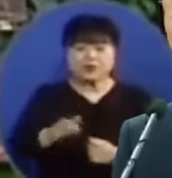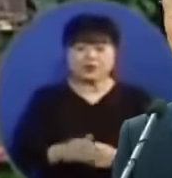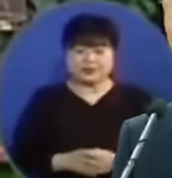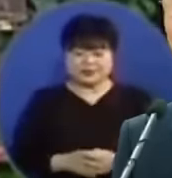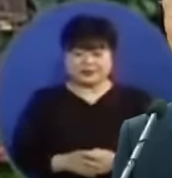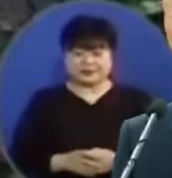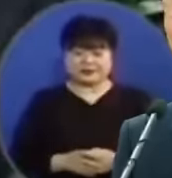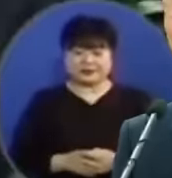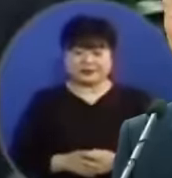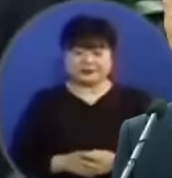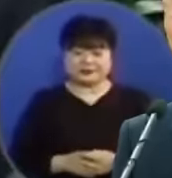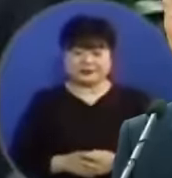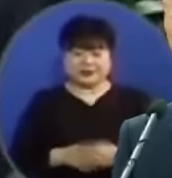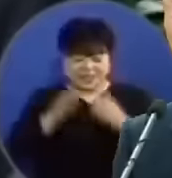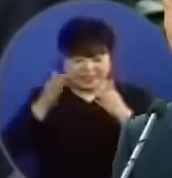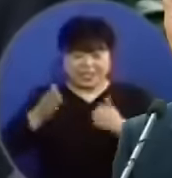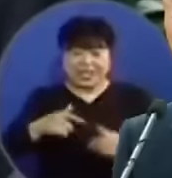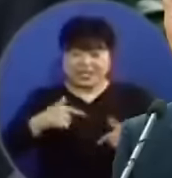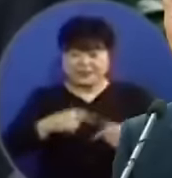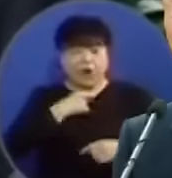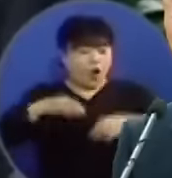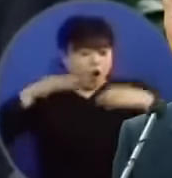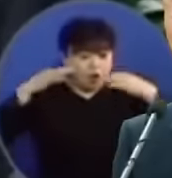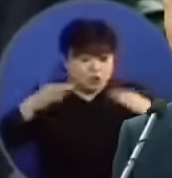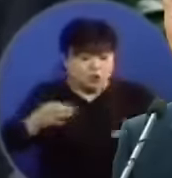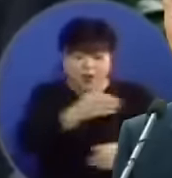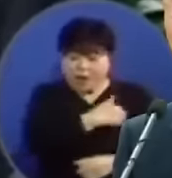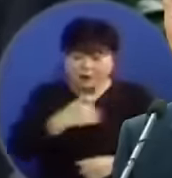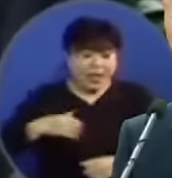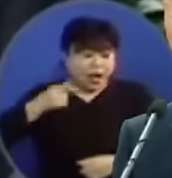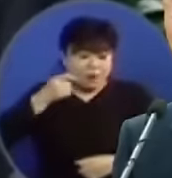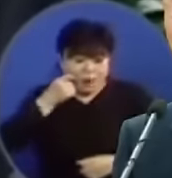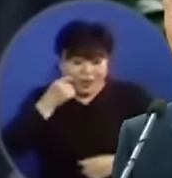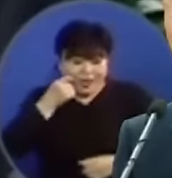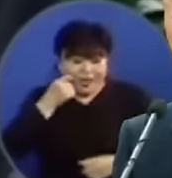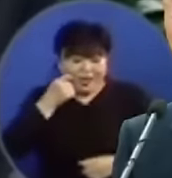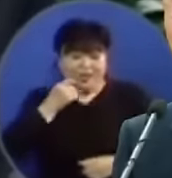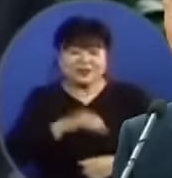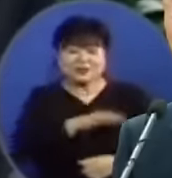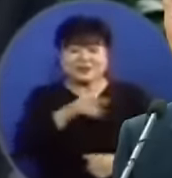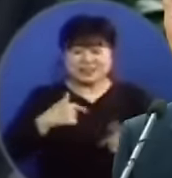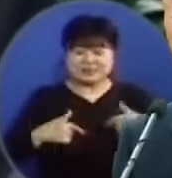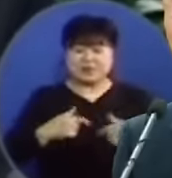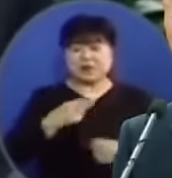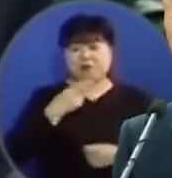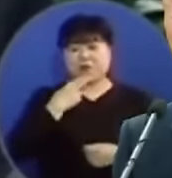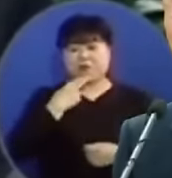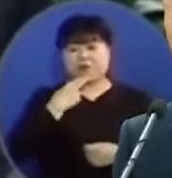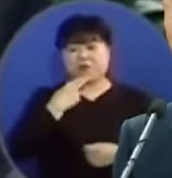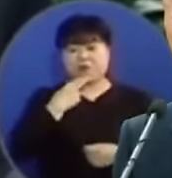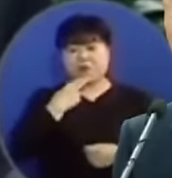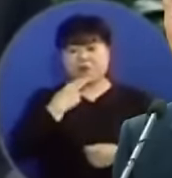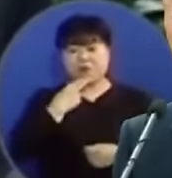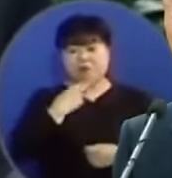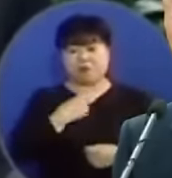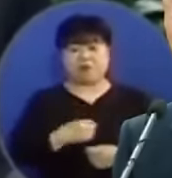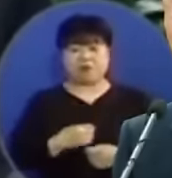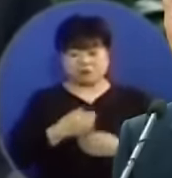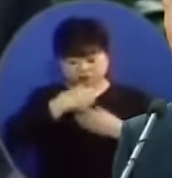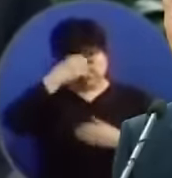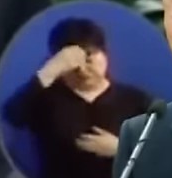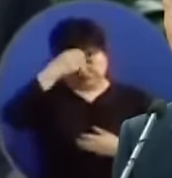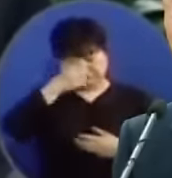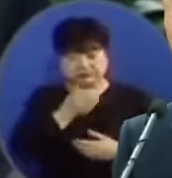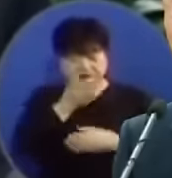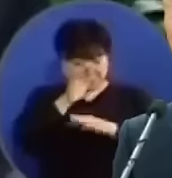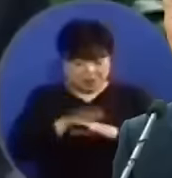향해서 기뻐 소리치고 감당하지 못하게 하는데 우리는 기뻐하지 않고 긴 얼굴을 가지고 하나님